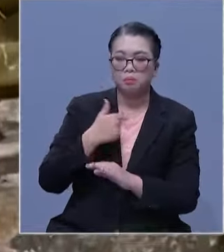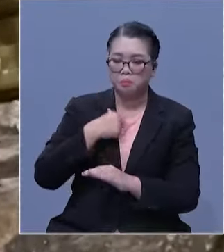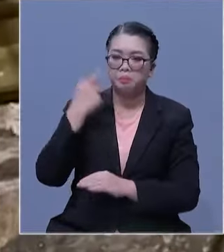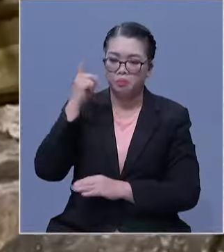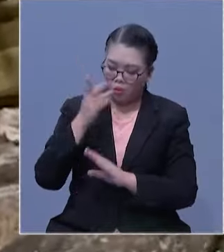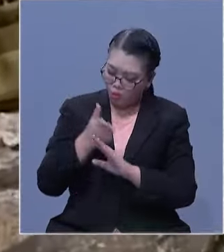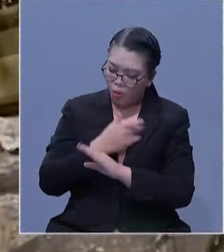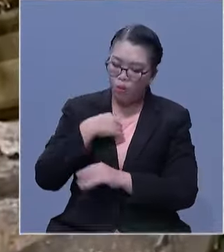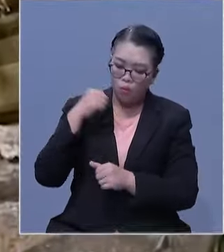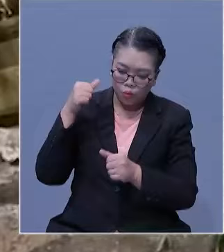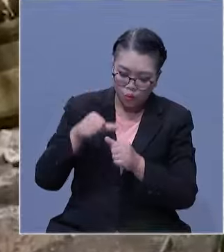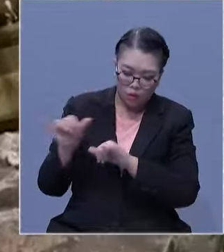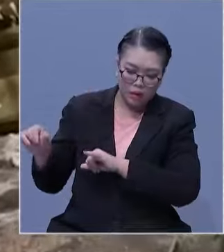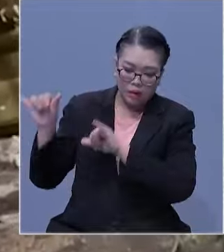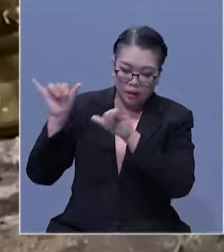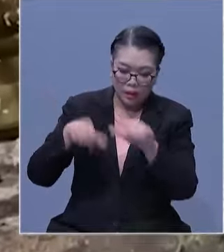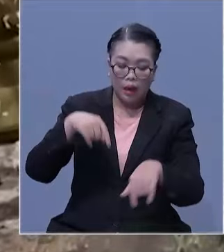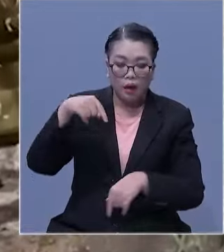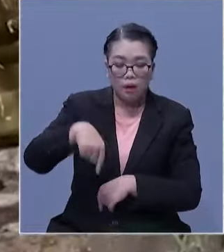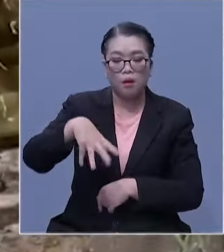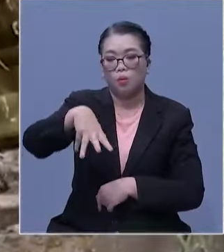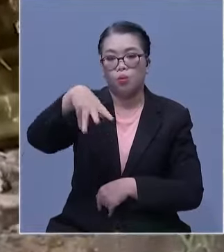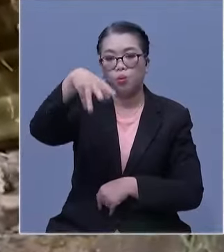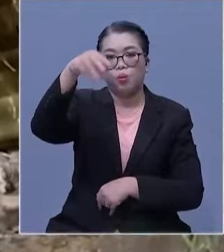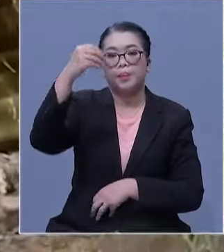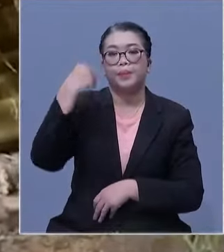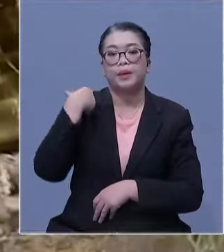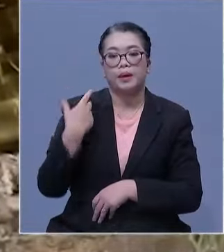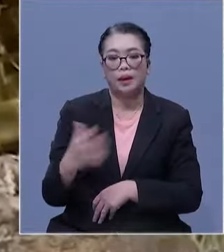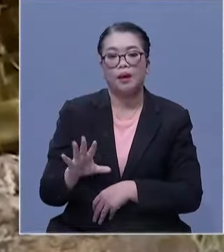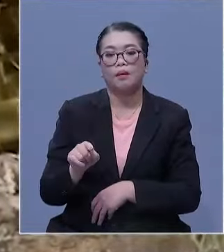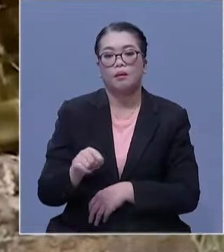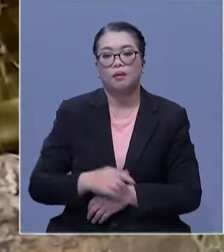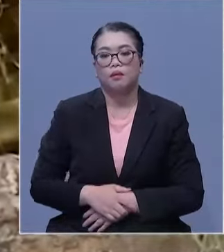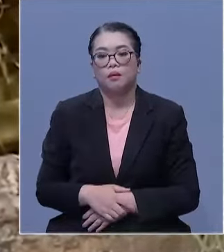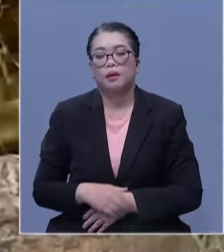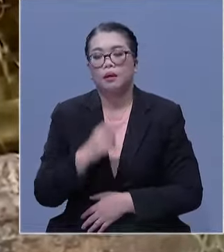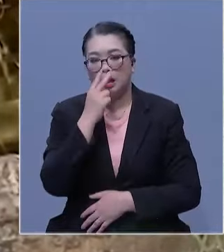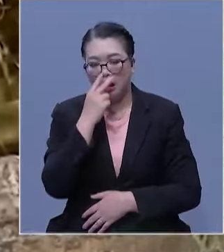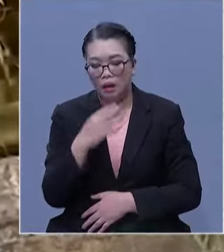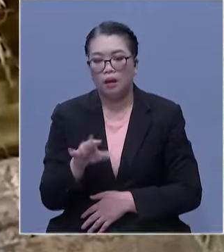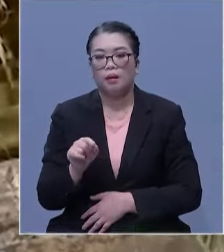doomกนะฮ่าอมาอยู่ที่นี่ก็เหนแล้ว